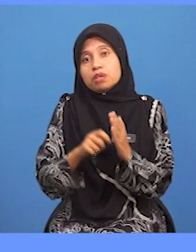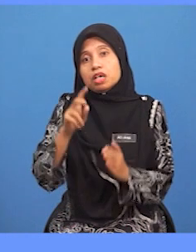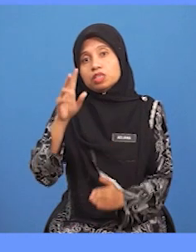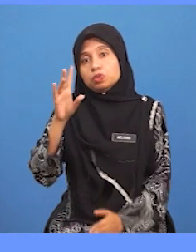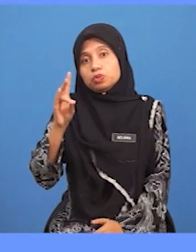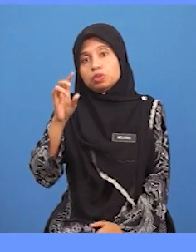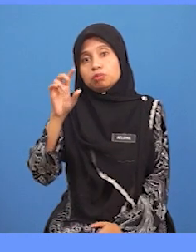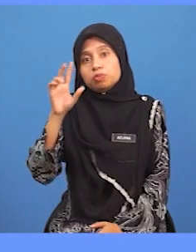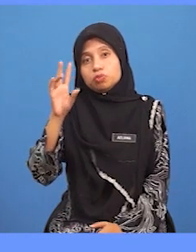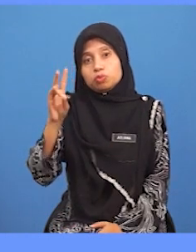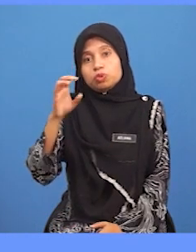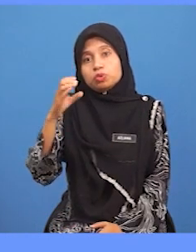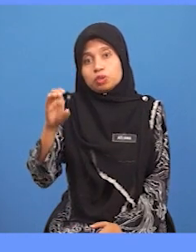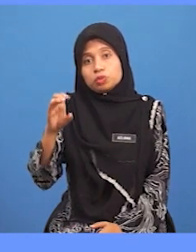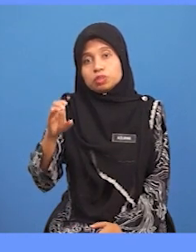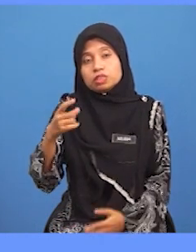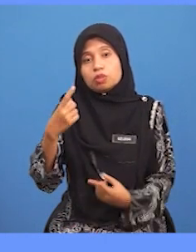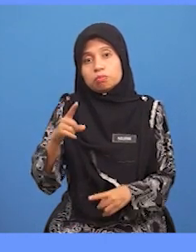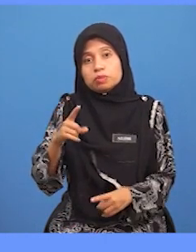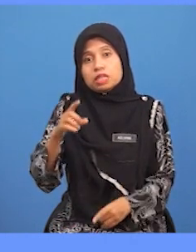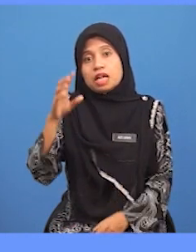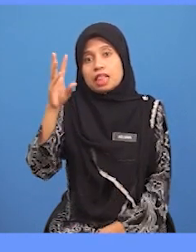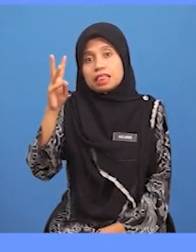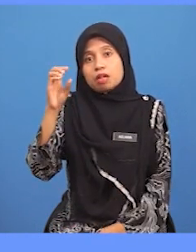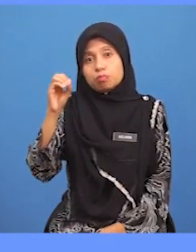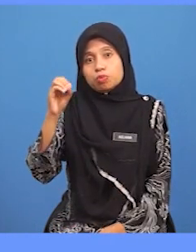RM7,700. Jawapannya ialah